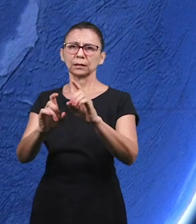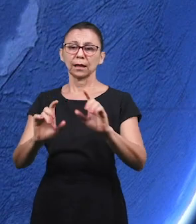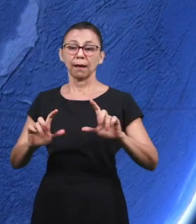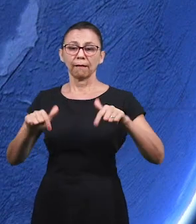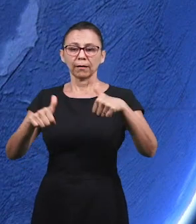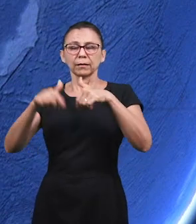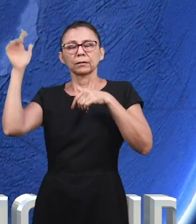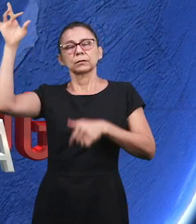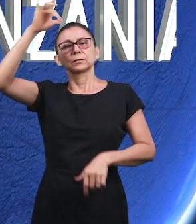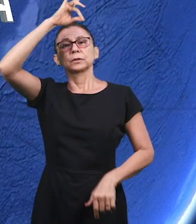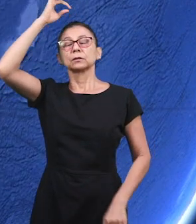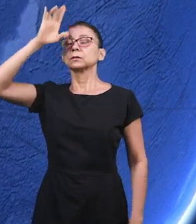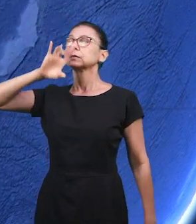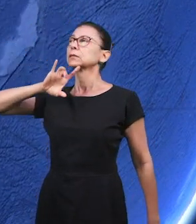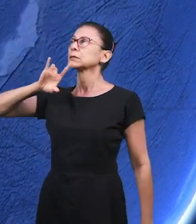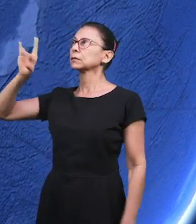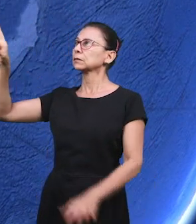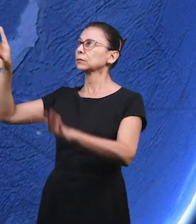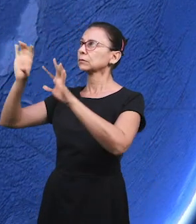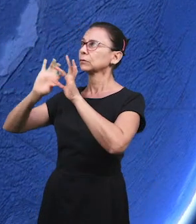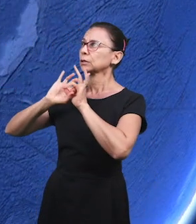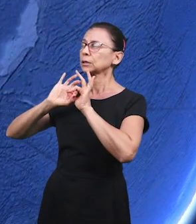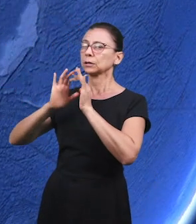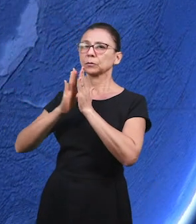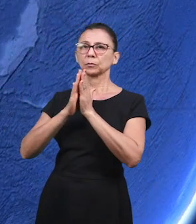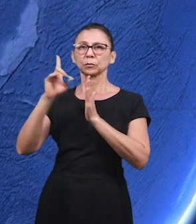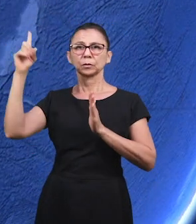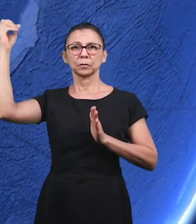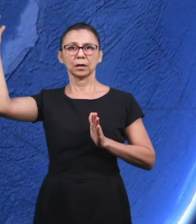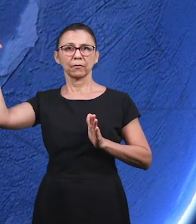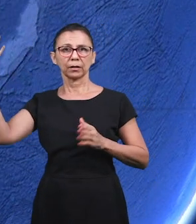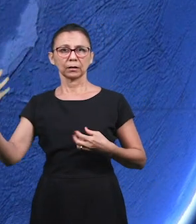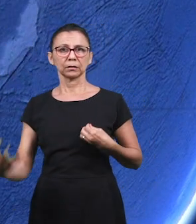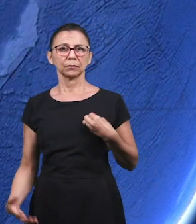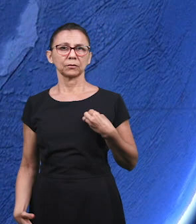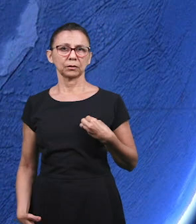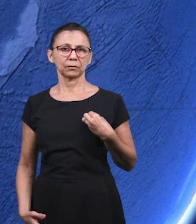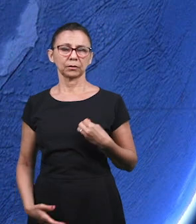la direction du Saint-Esprit de Dieu et unis par la parole vivante.